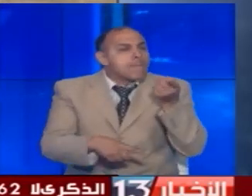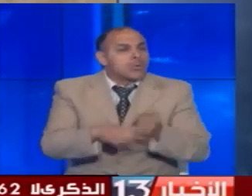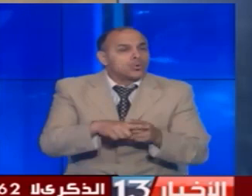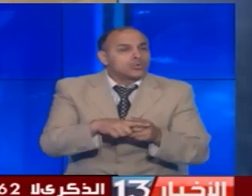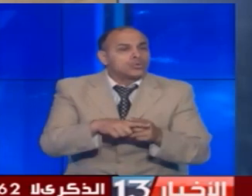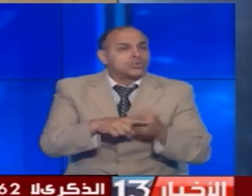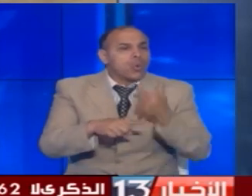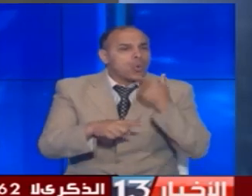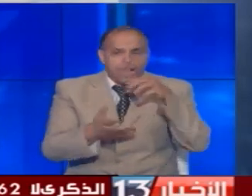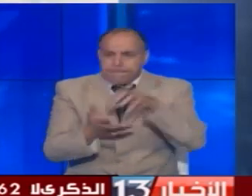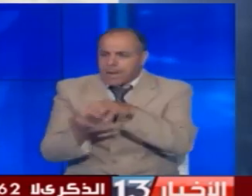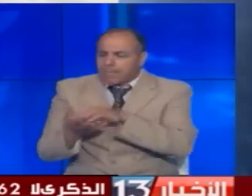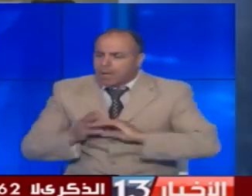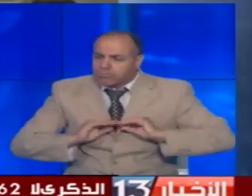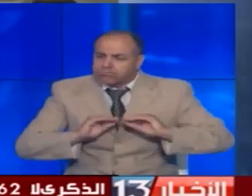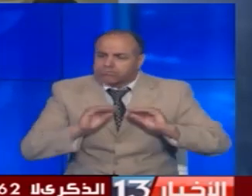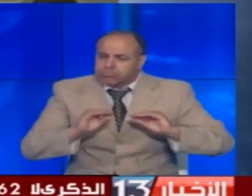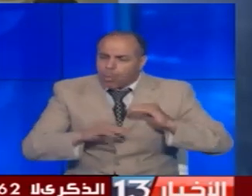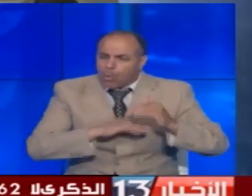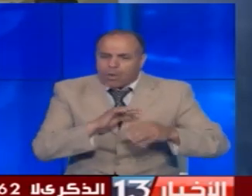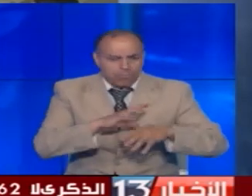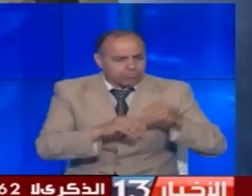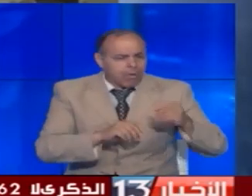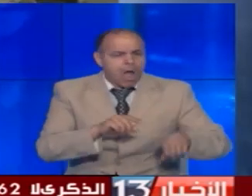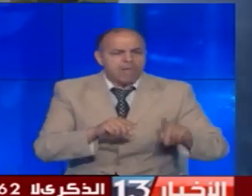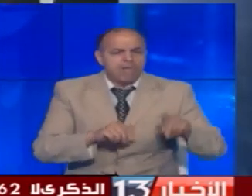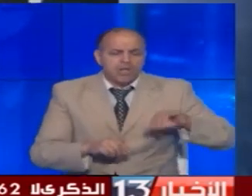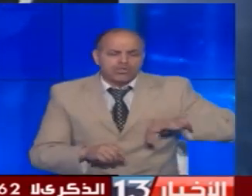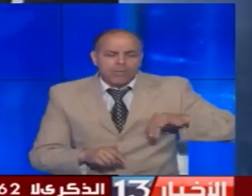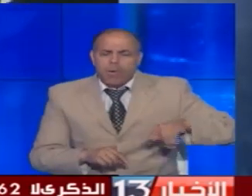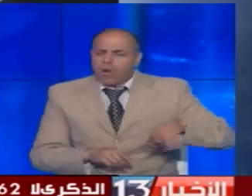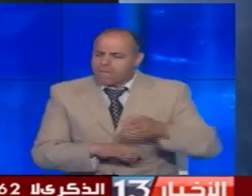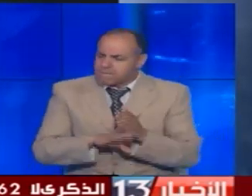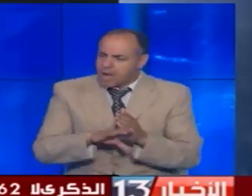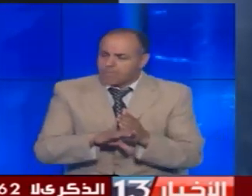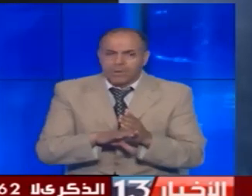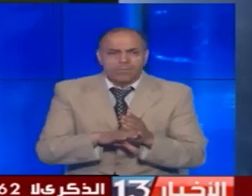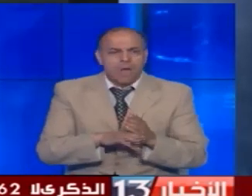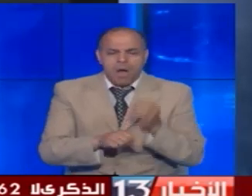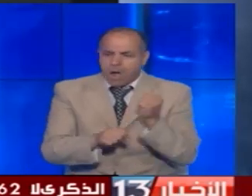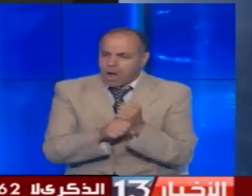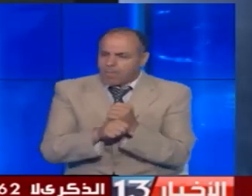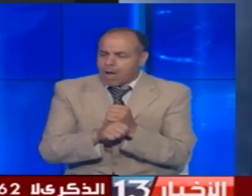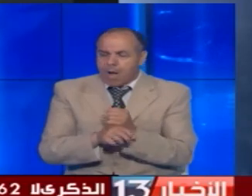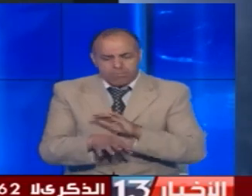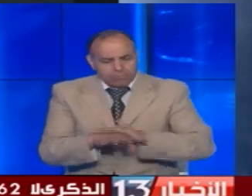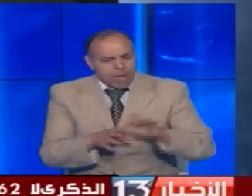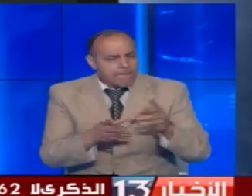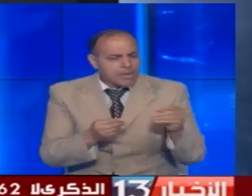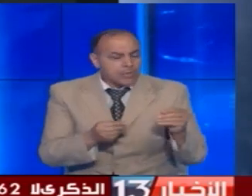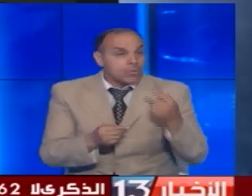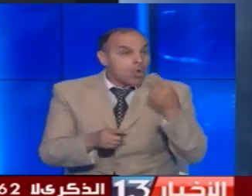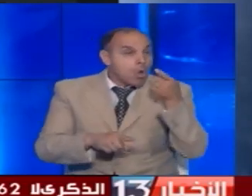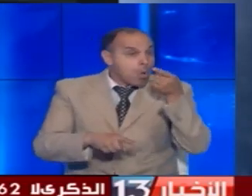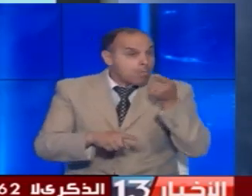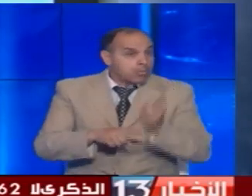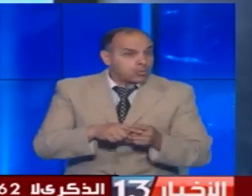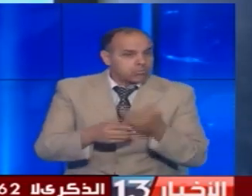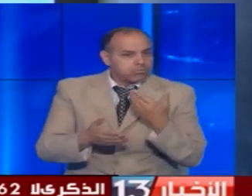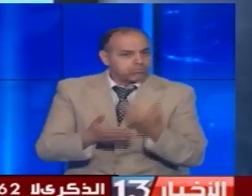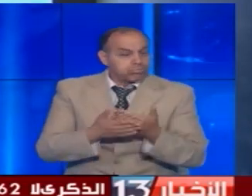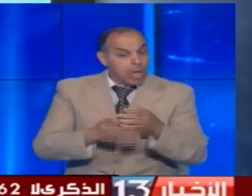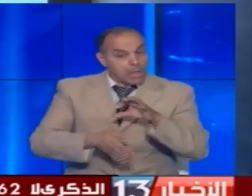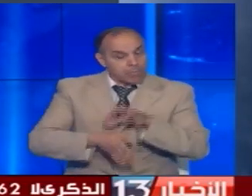معاهد ومراكز تكوين تخرج منها آلاف الشباب في فنون المهن والصنائع، وهو كذلك كفاءات